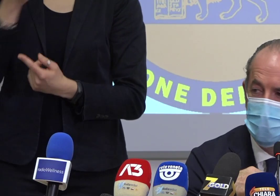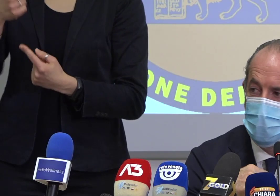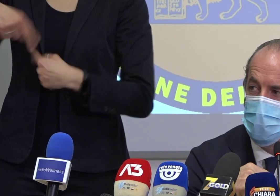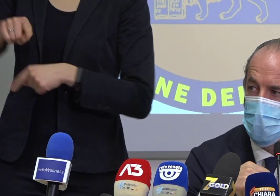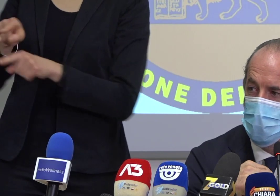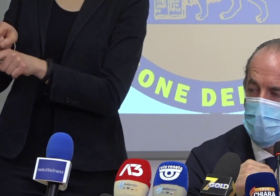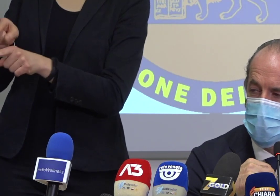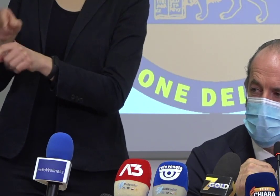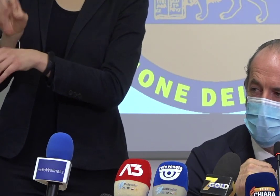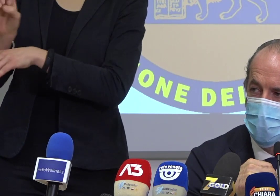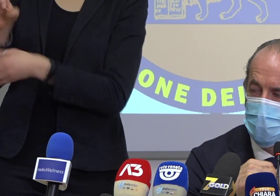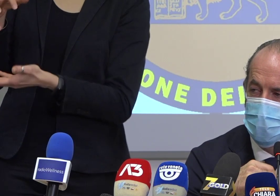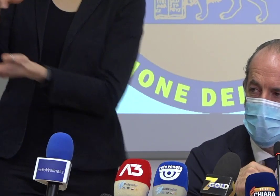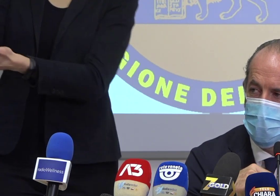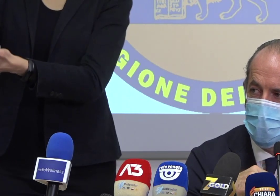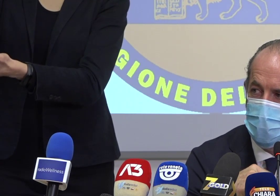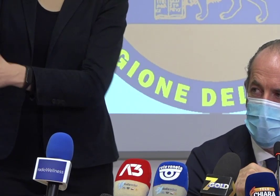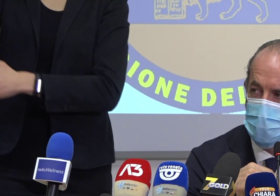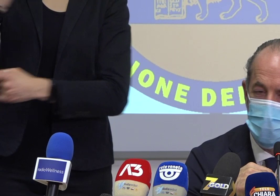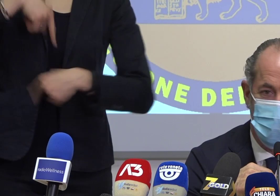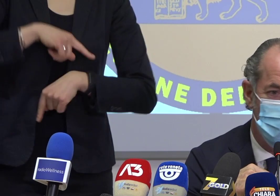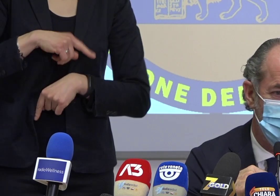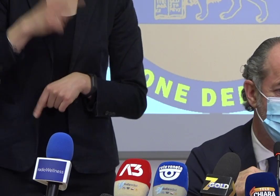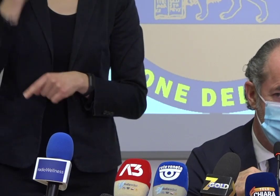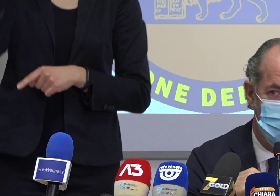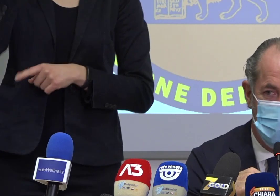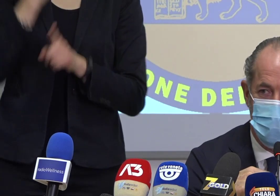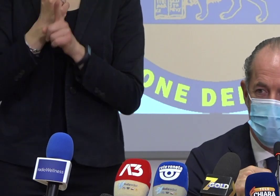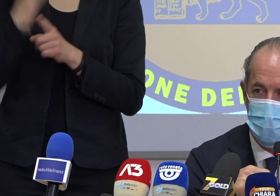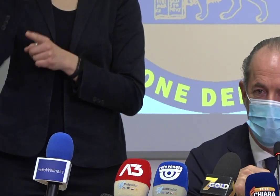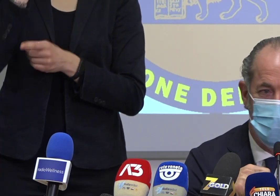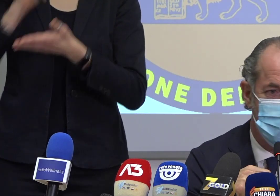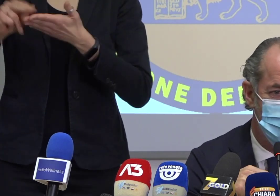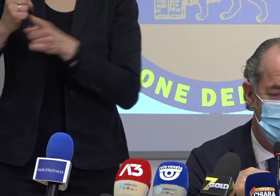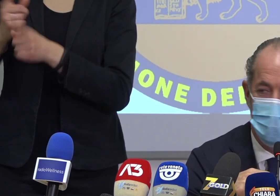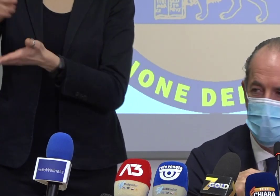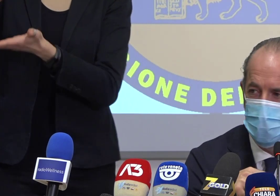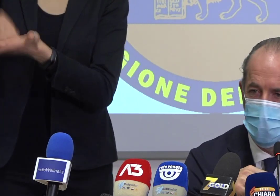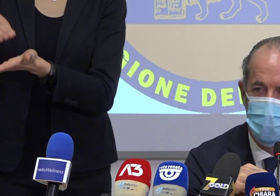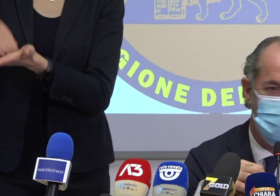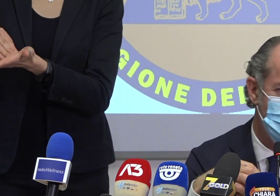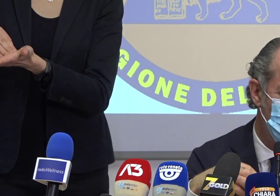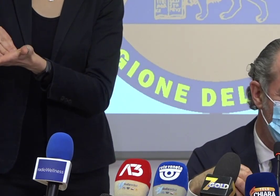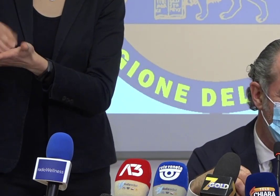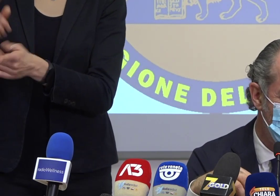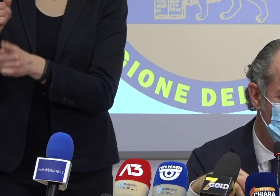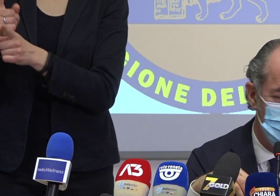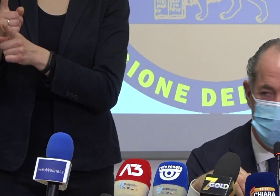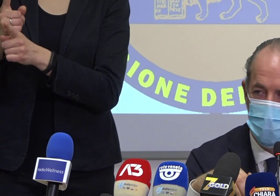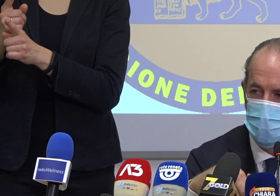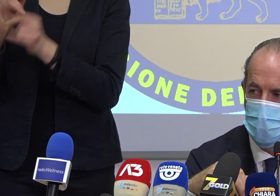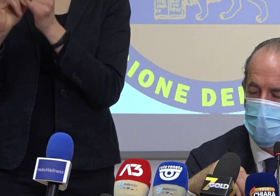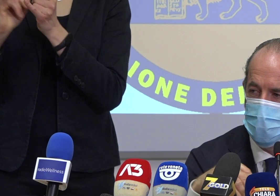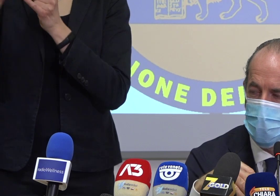fornitura il piano vaccinale può procedere con una iniezione ogni 3 minuti e per quella data dovrebbero riuscire in Veneto a vaccinare